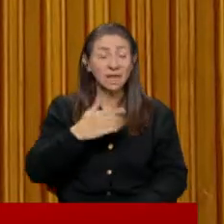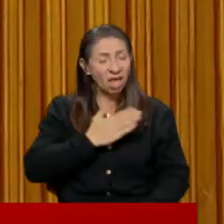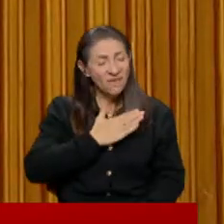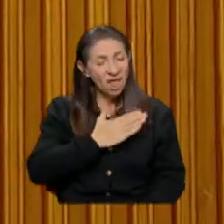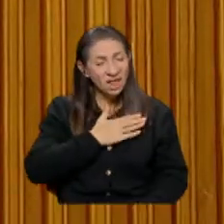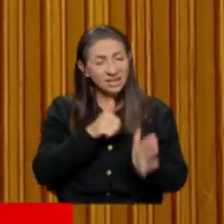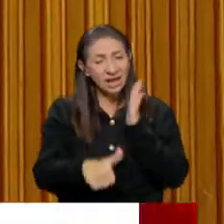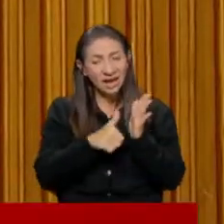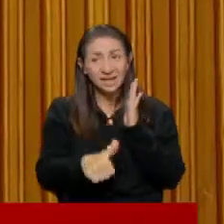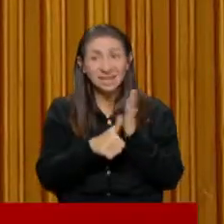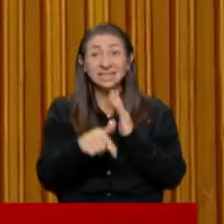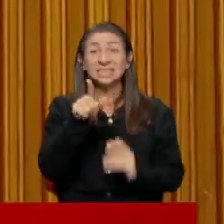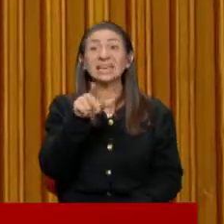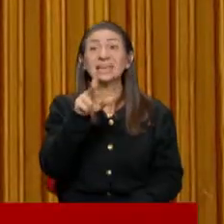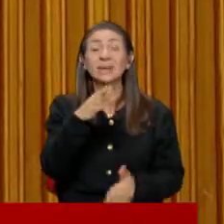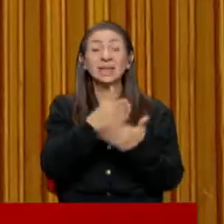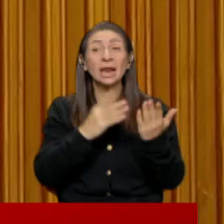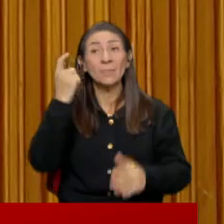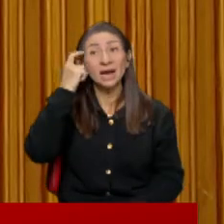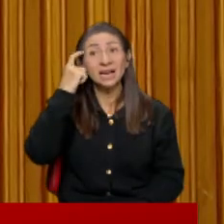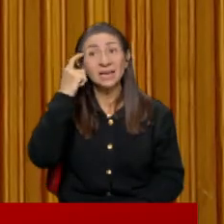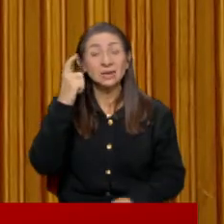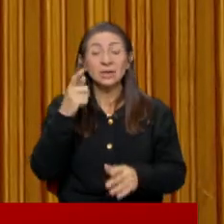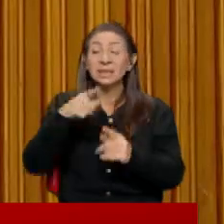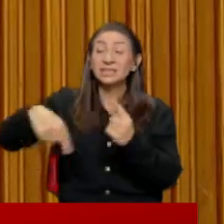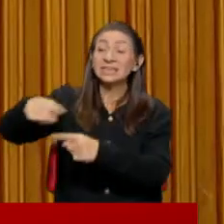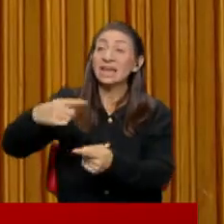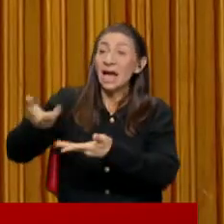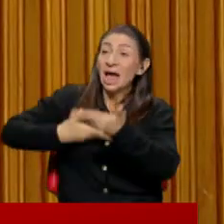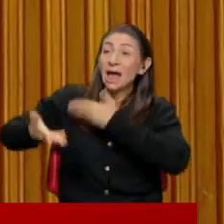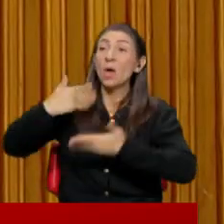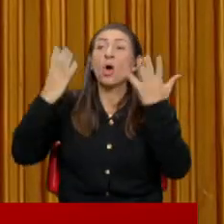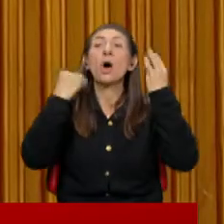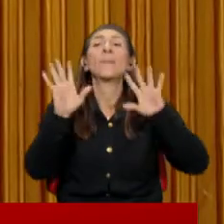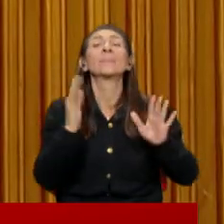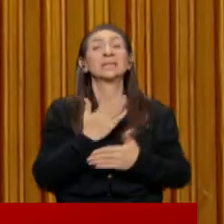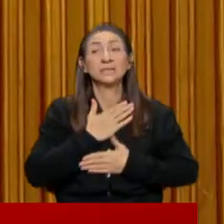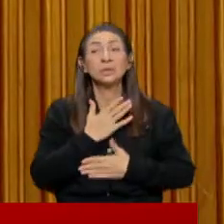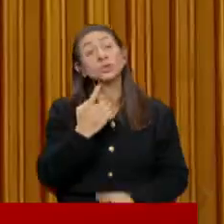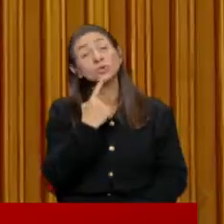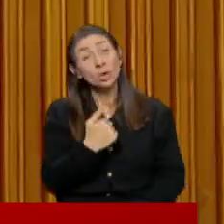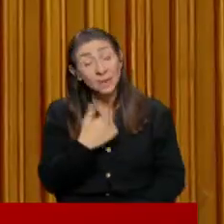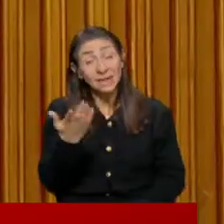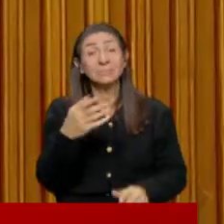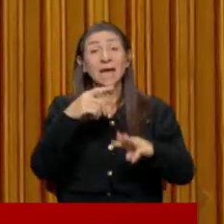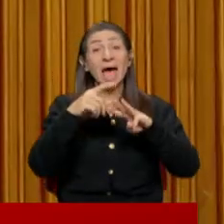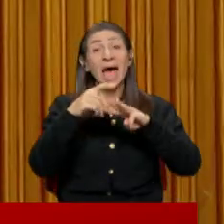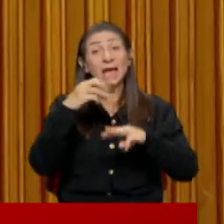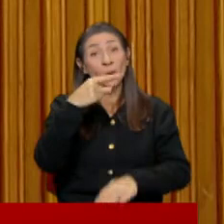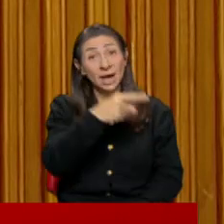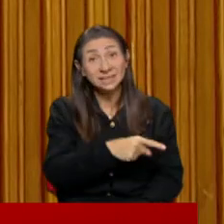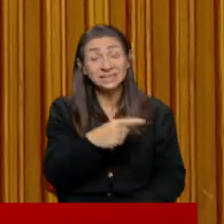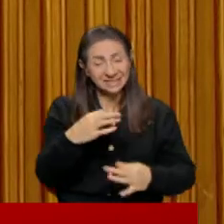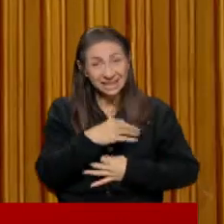evvelallah tarihi senin gibi yarım akıllı fesli meczuplardan öğrenmedik. Söyle bakalım Sayın Erdoğan,